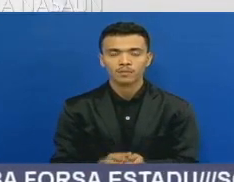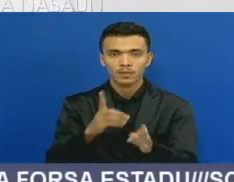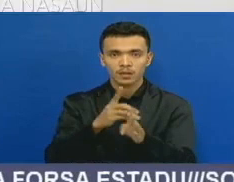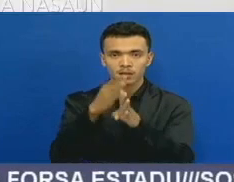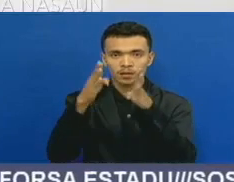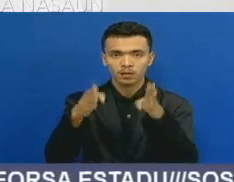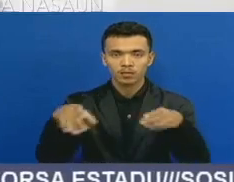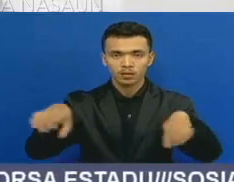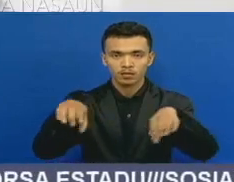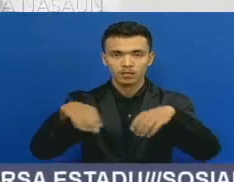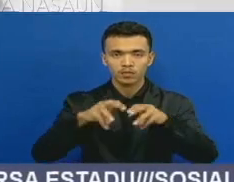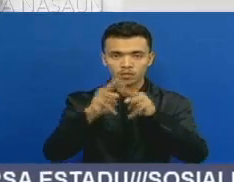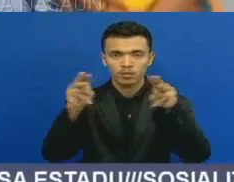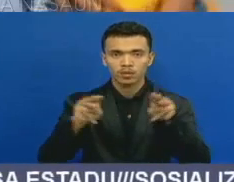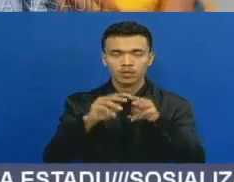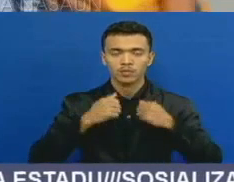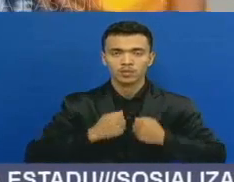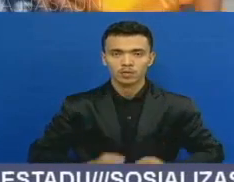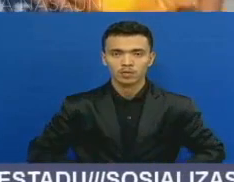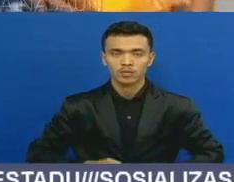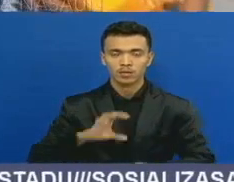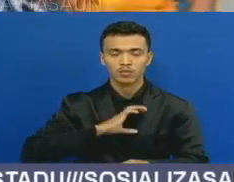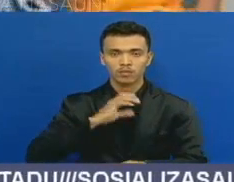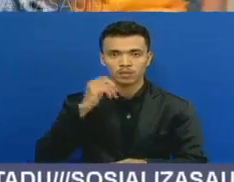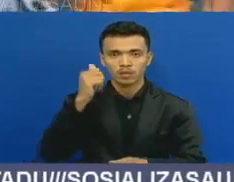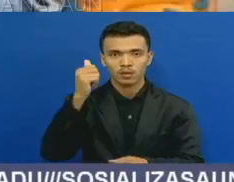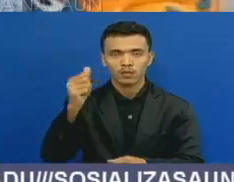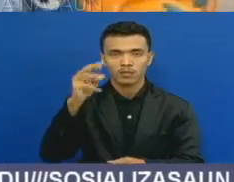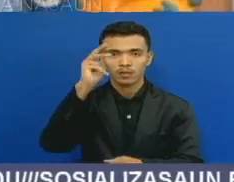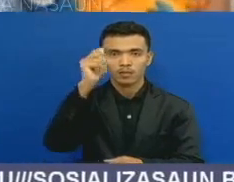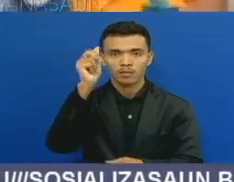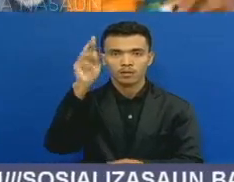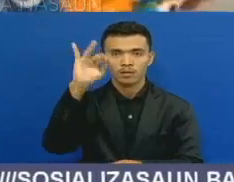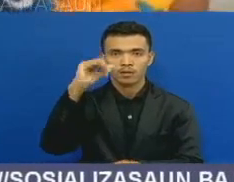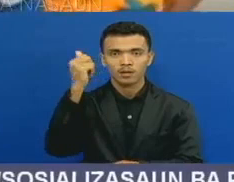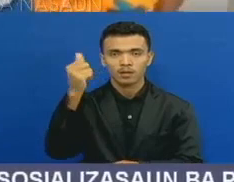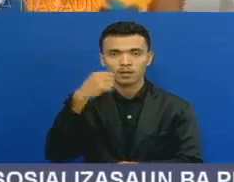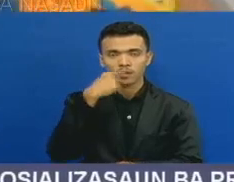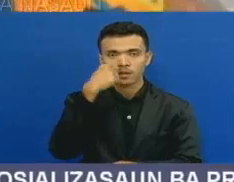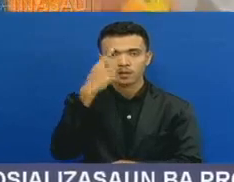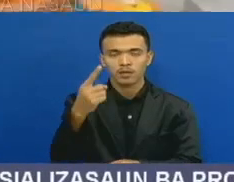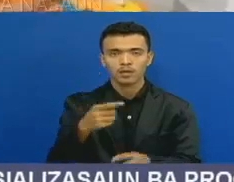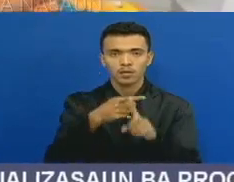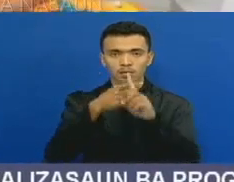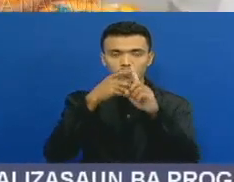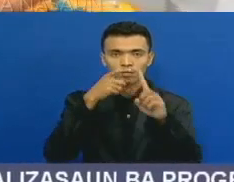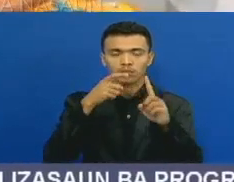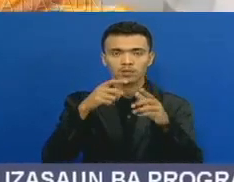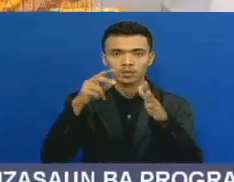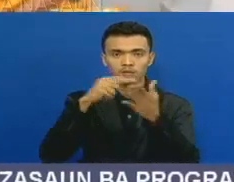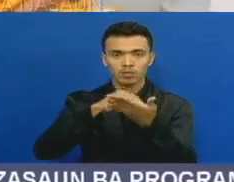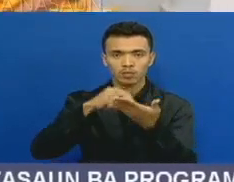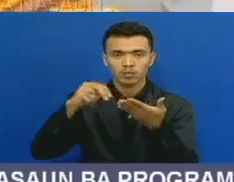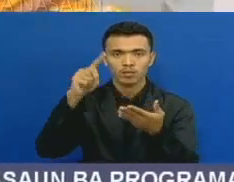diretora Serviço Municipal Saúde Município Cova Lima, Maria de Fátima acrescenta, husi albuki ko número